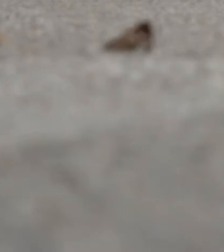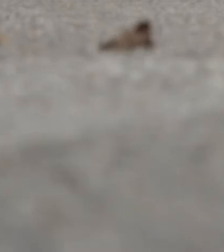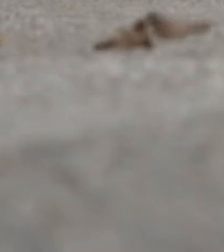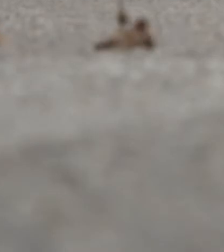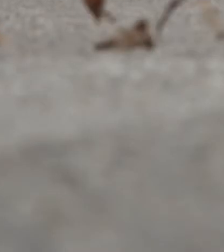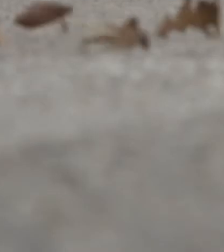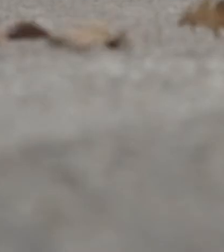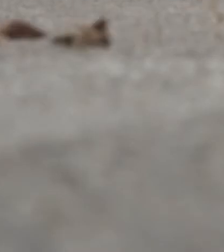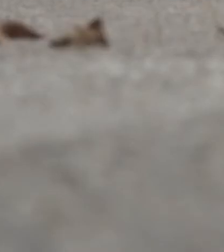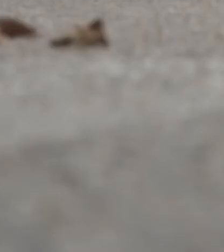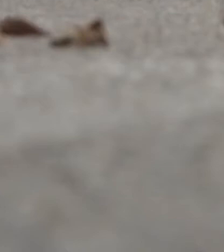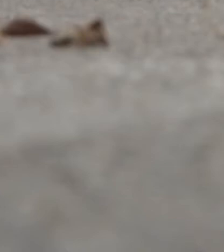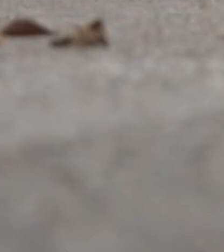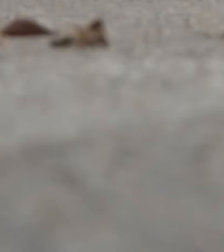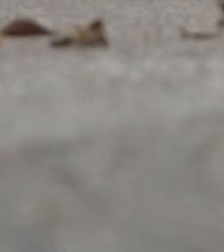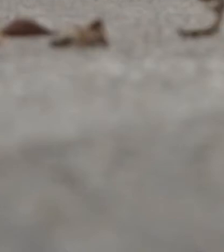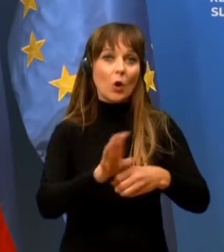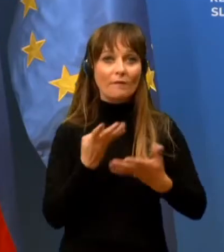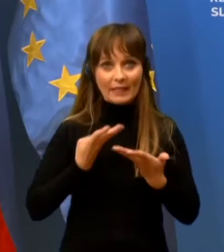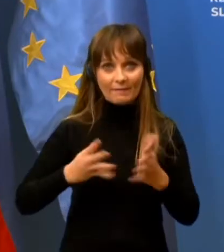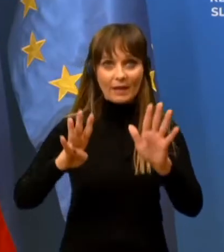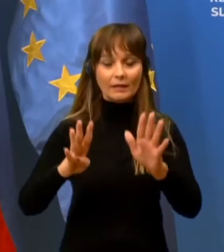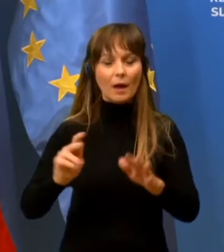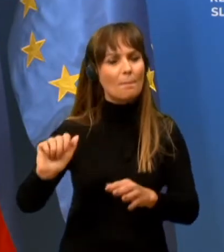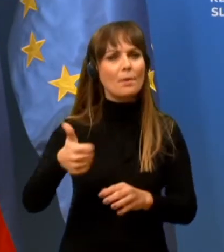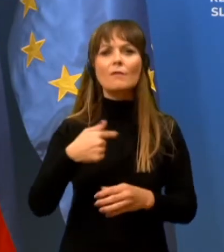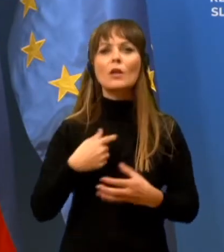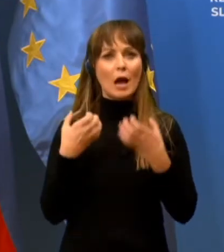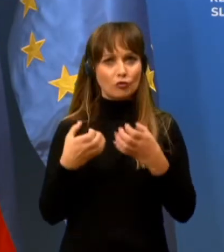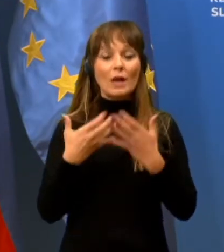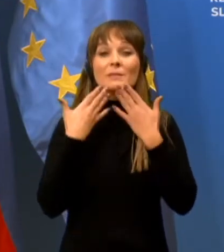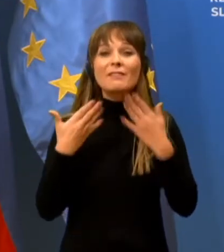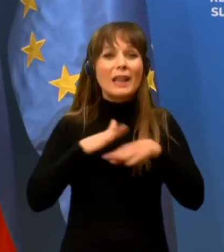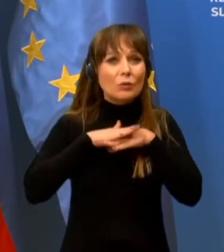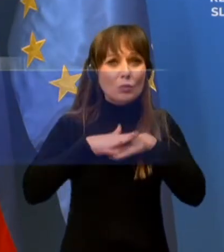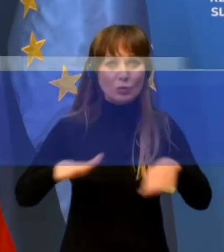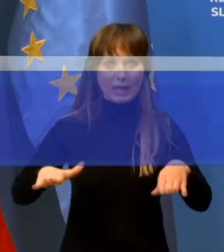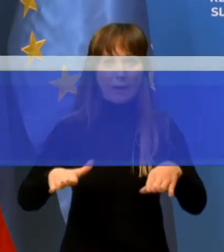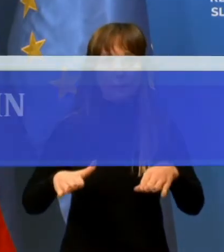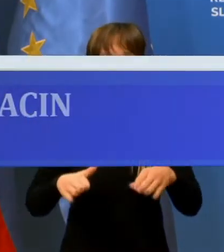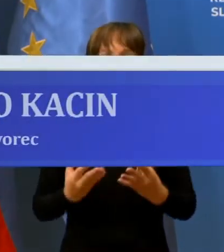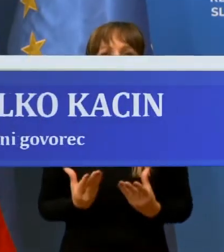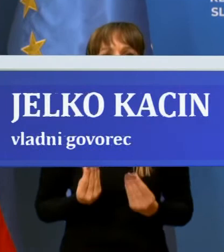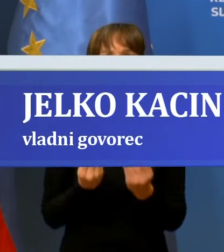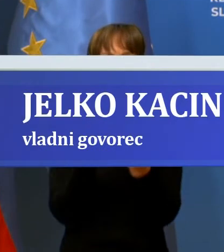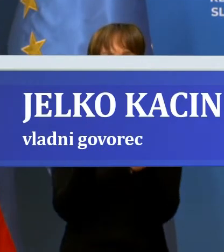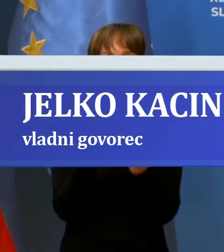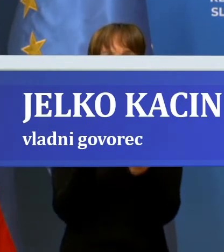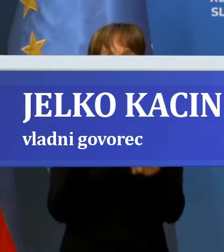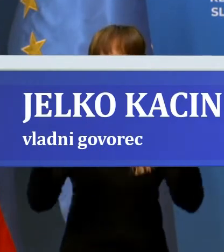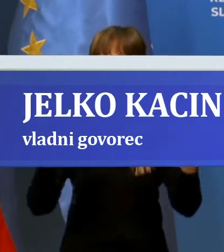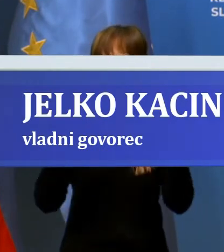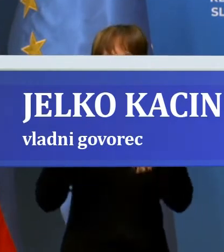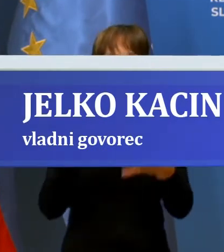umrlo 8 bolnikov s koronavirusno boleznijo. Najprej se želim zahvaliti vsem, ki ste se tako množično odzvali